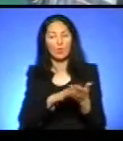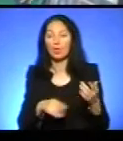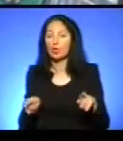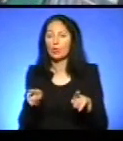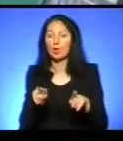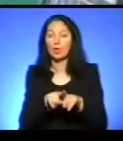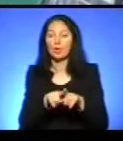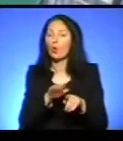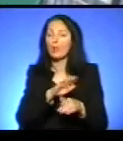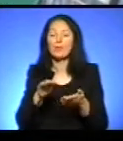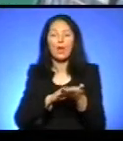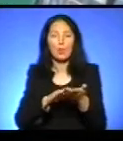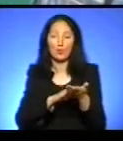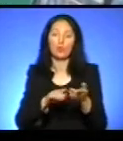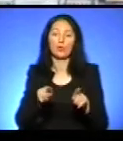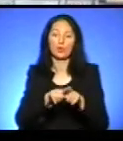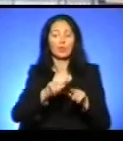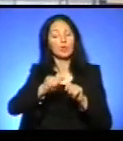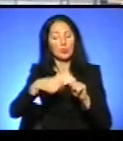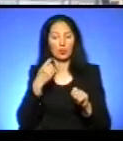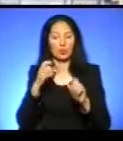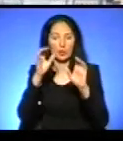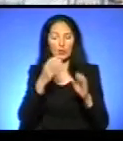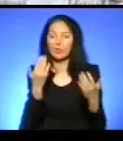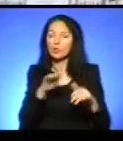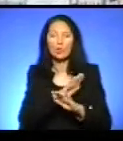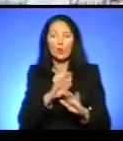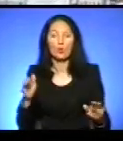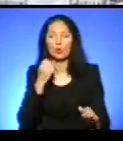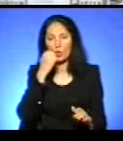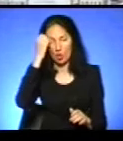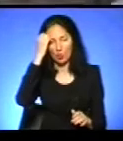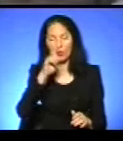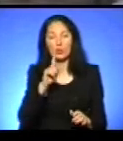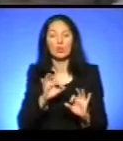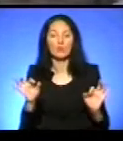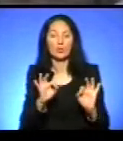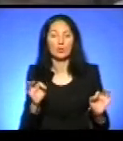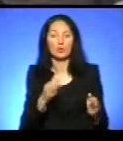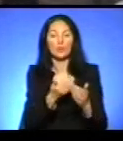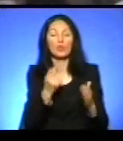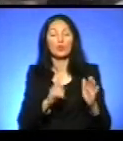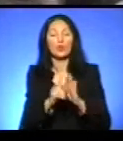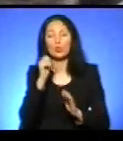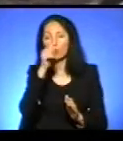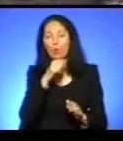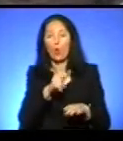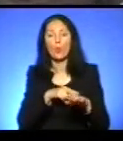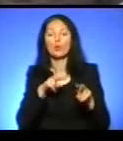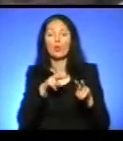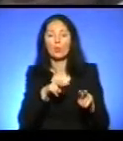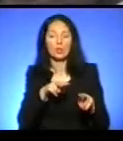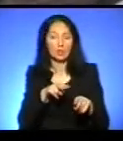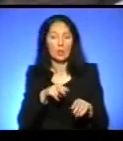повторювали подобного роду правопорушення. Вже не буду. Дякую за інформацію. Від початку року патрульні поліцейські